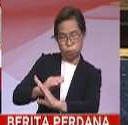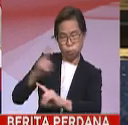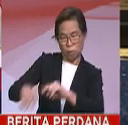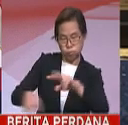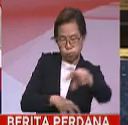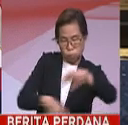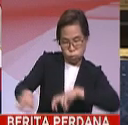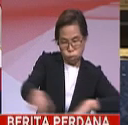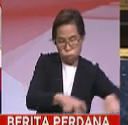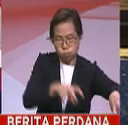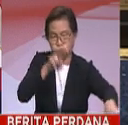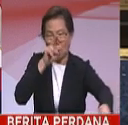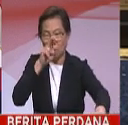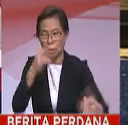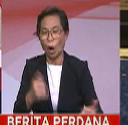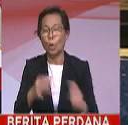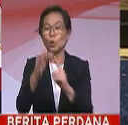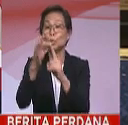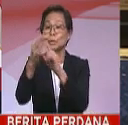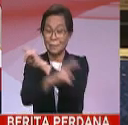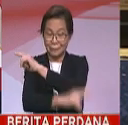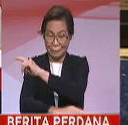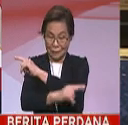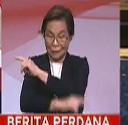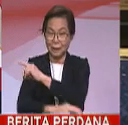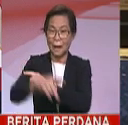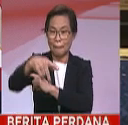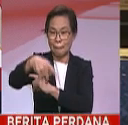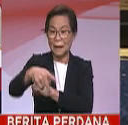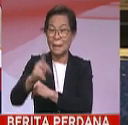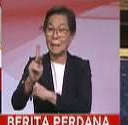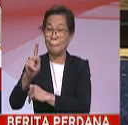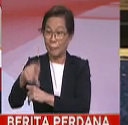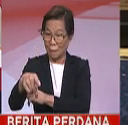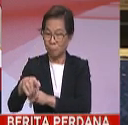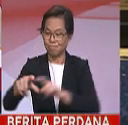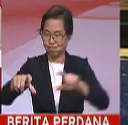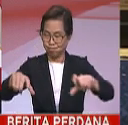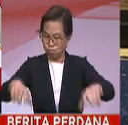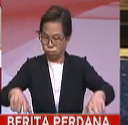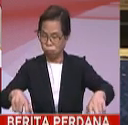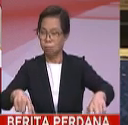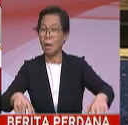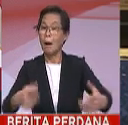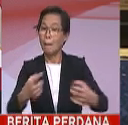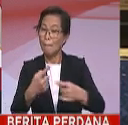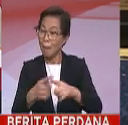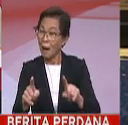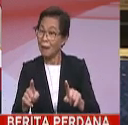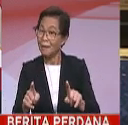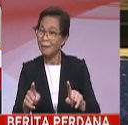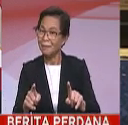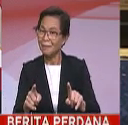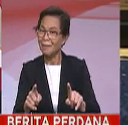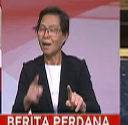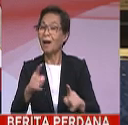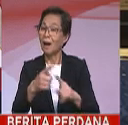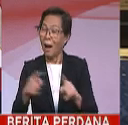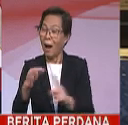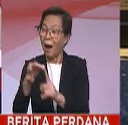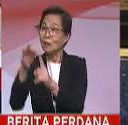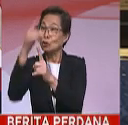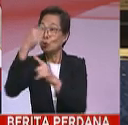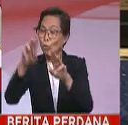ketat, khususnya di negeri-negeri dikenakan PKP, pengecualian diberikan pada pelajar